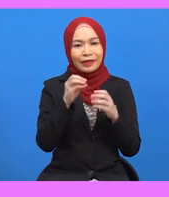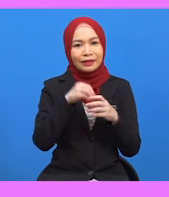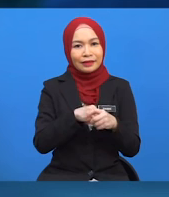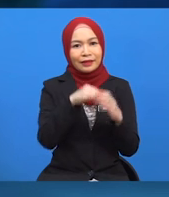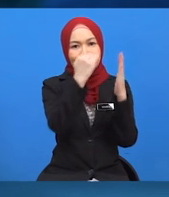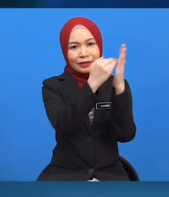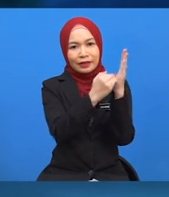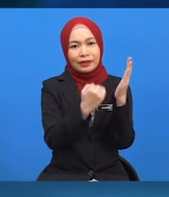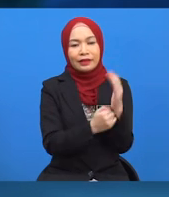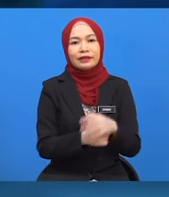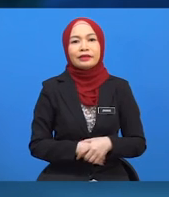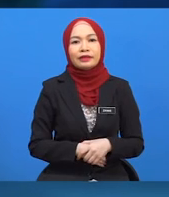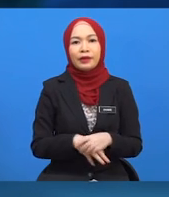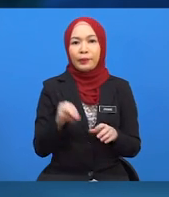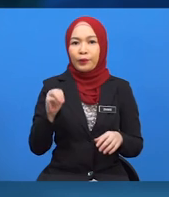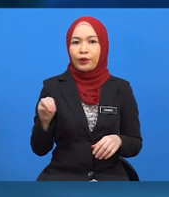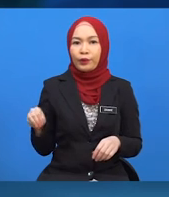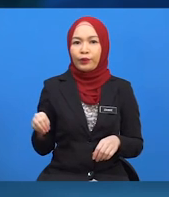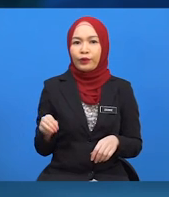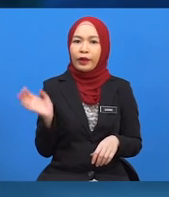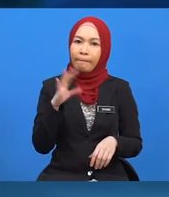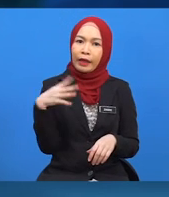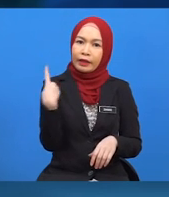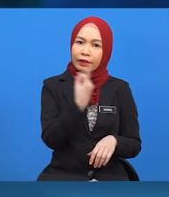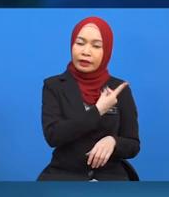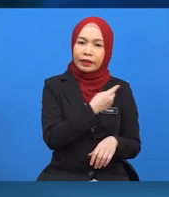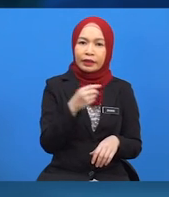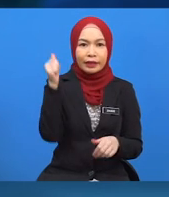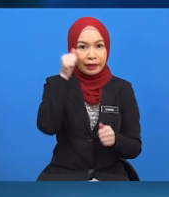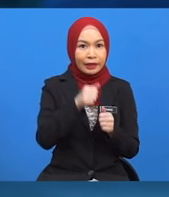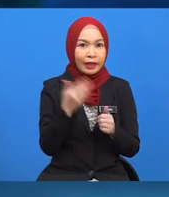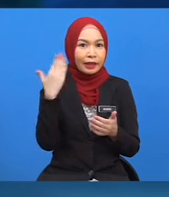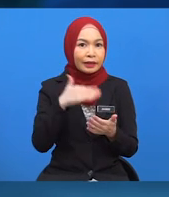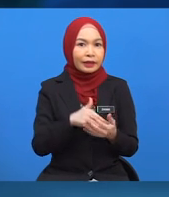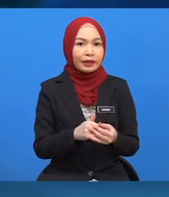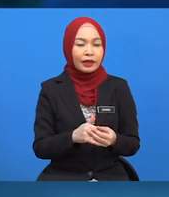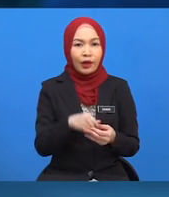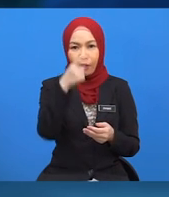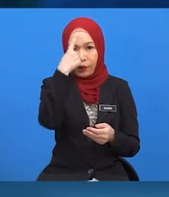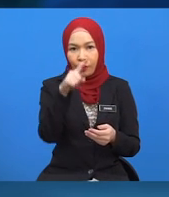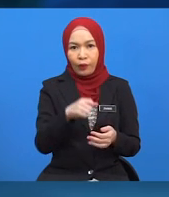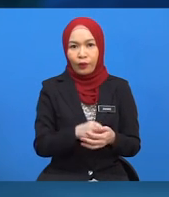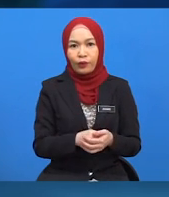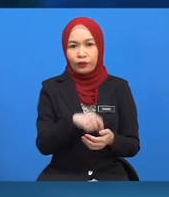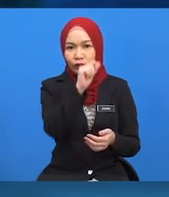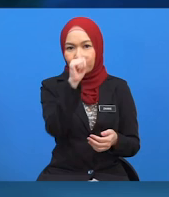Murid-murid, mari kita ingat semula ya. Untuk menulis